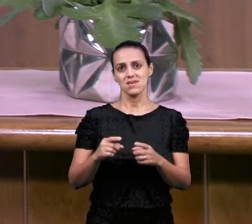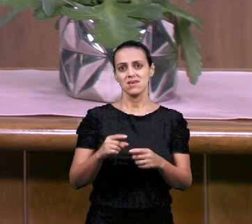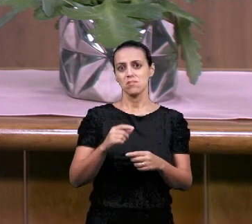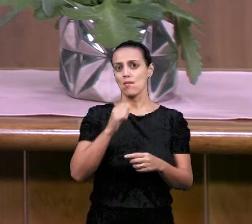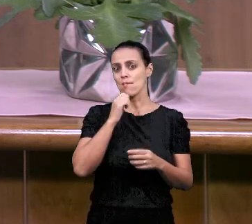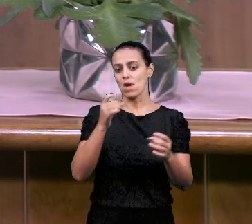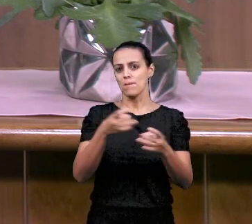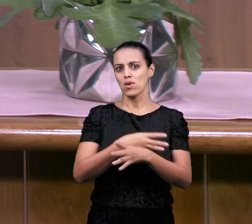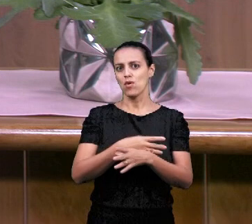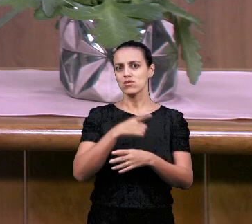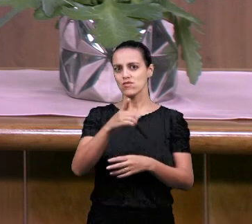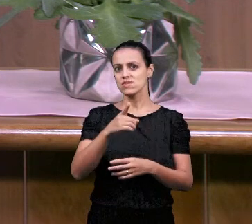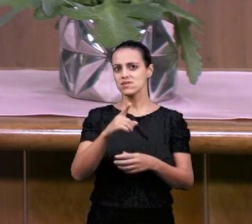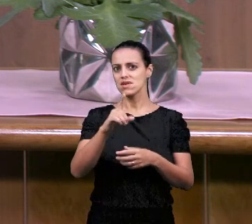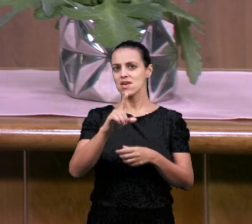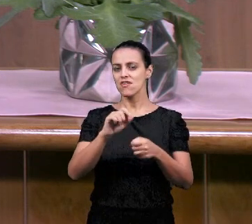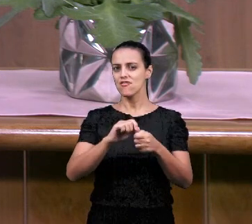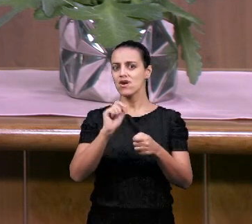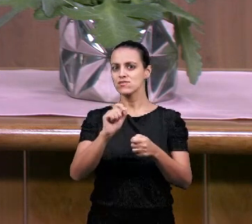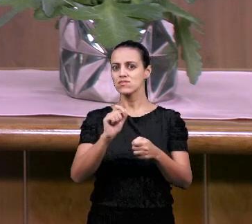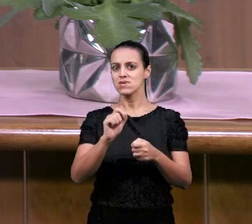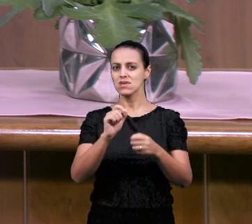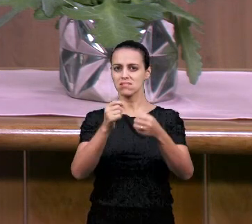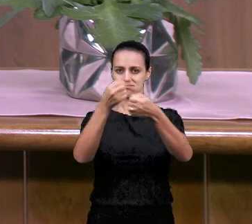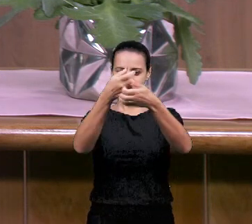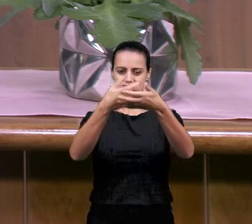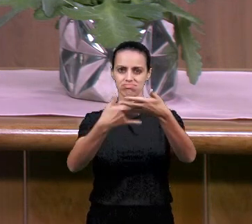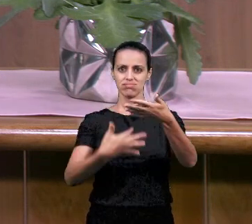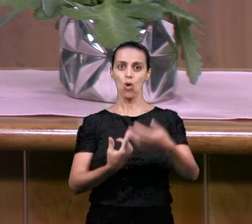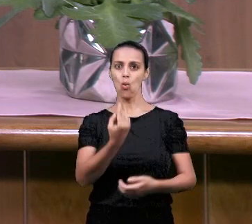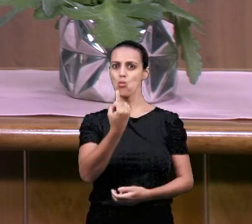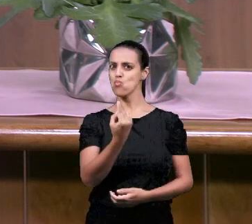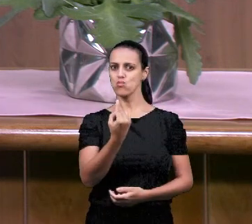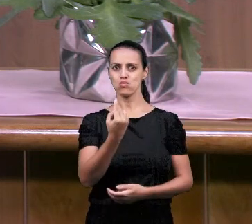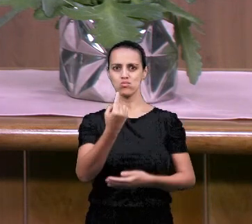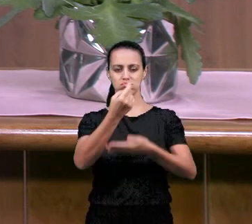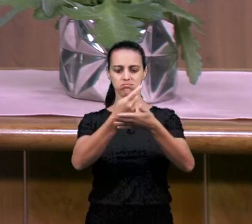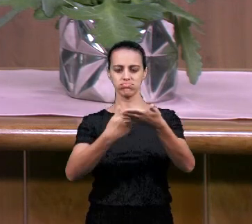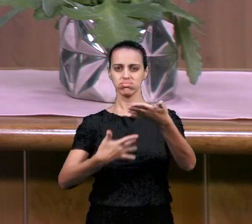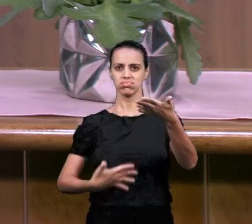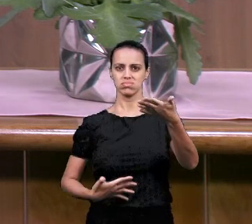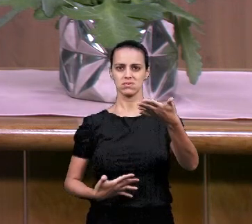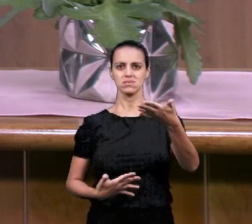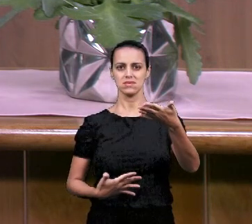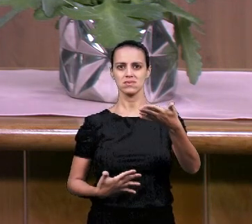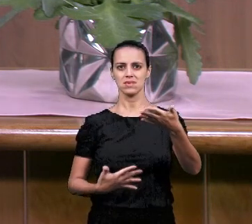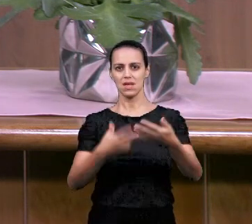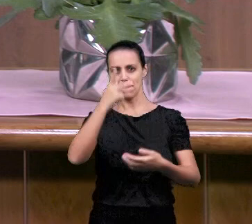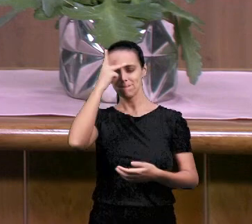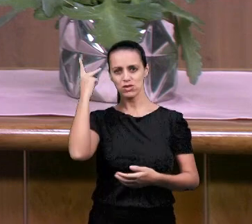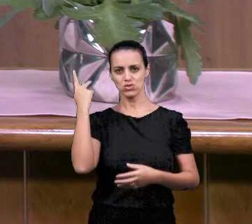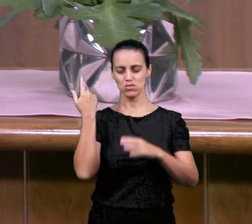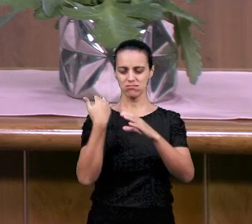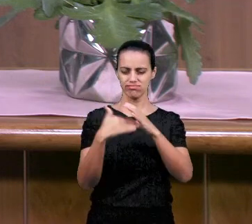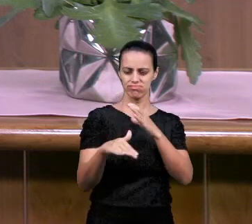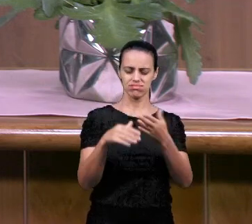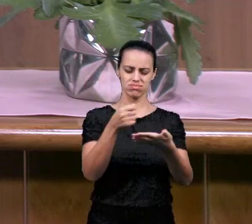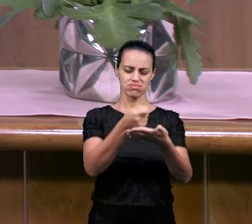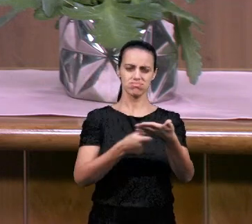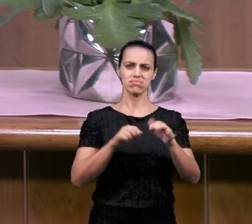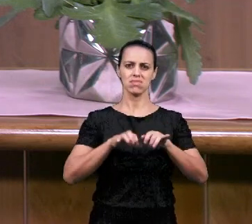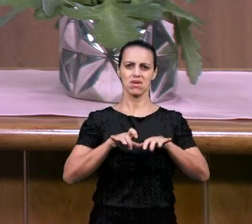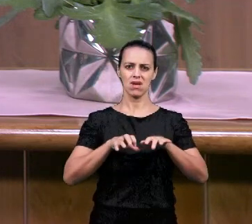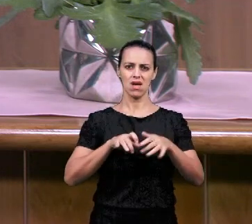le dimanche prochain, ce n'est pas encore fait, vous allez faire comme ça. Le frère qui participe, qui envoie sa participation, il